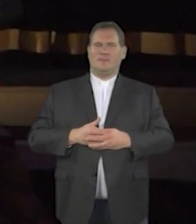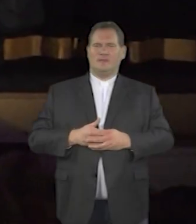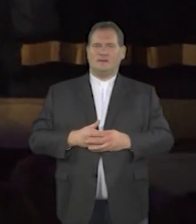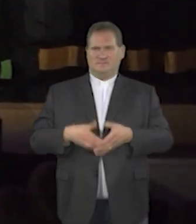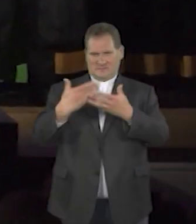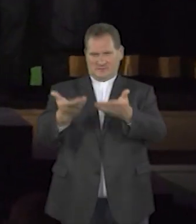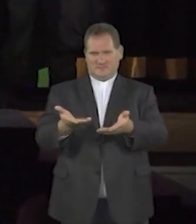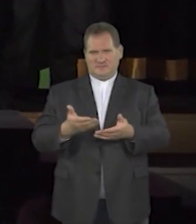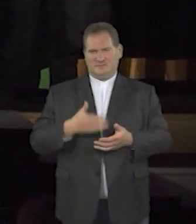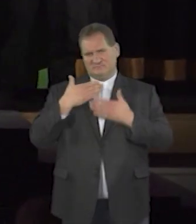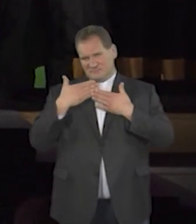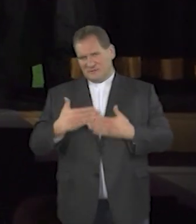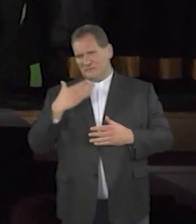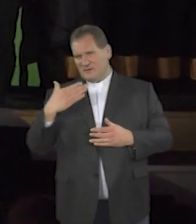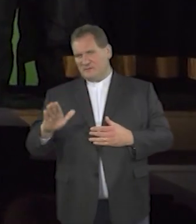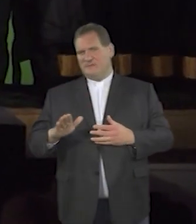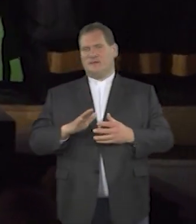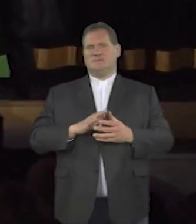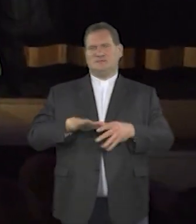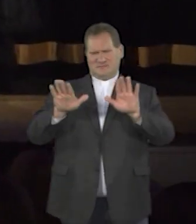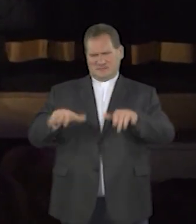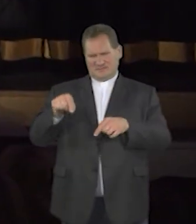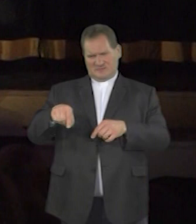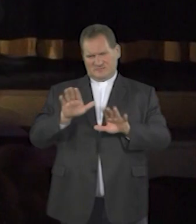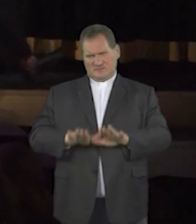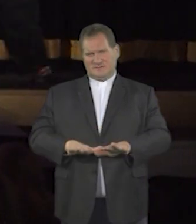Proszę bardzo. Dziękuję bardzo. Zostań z nami.